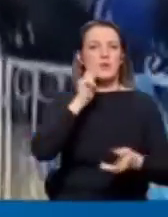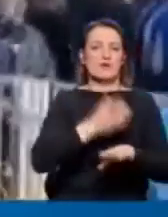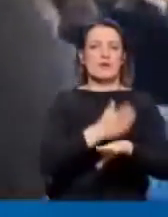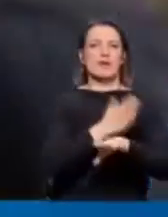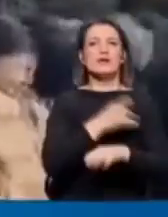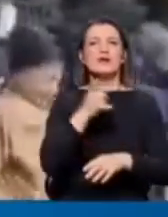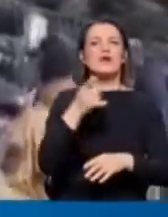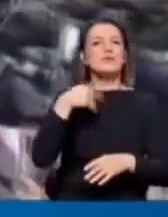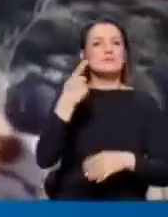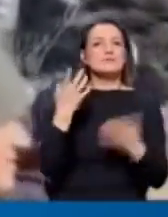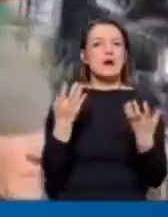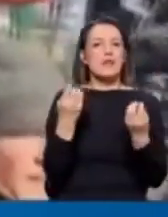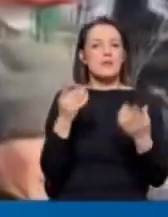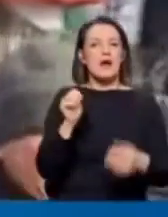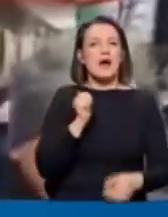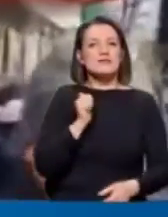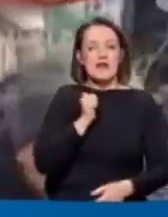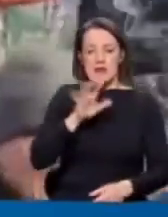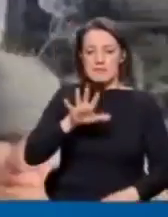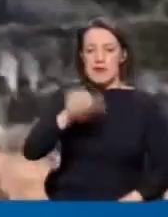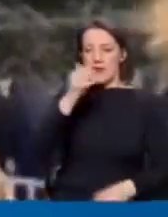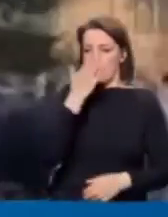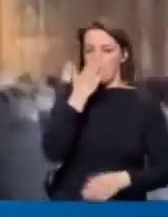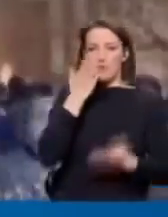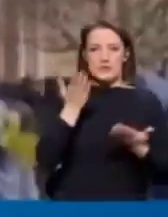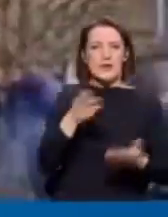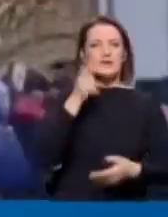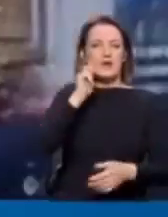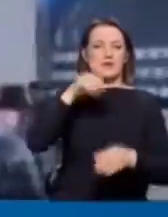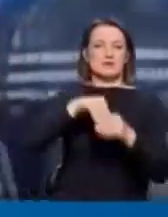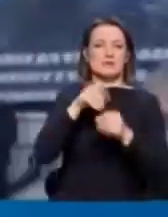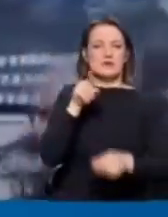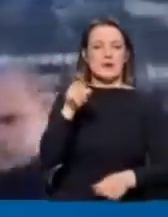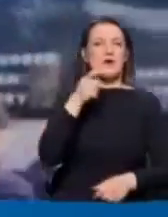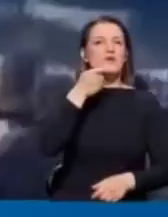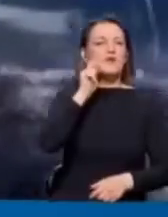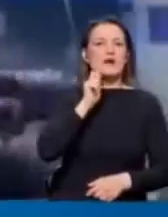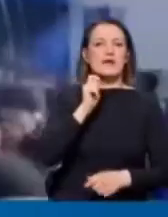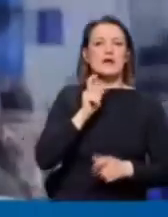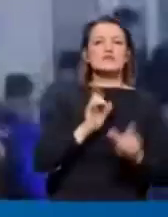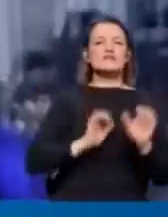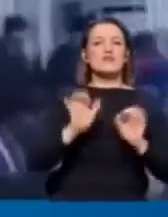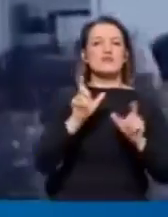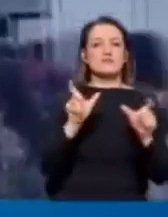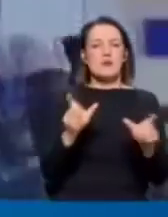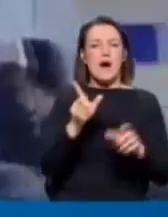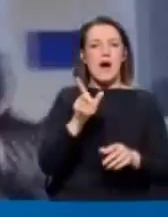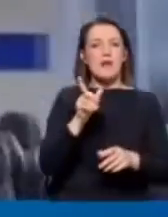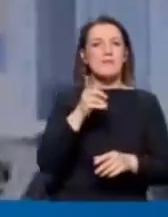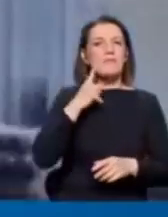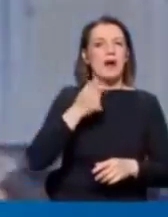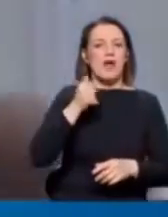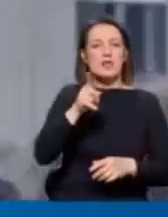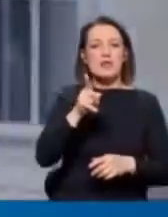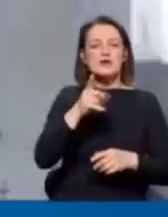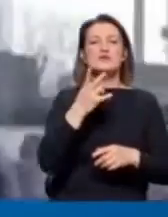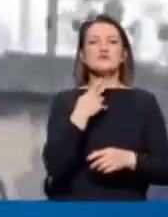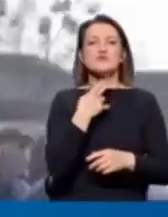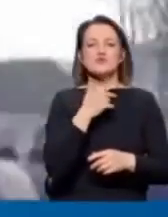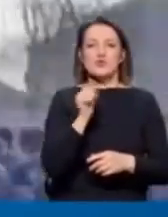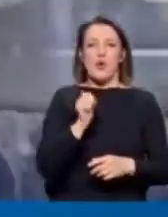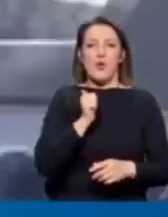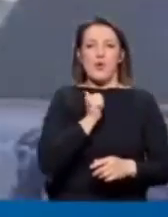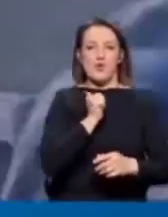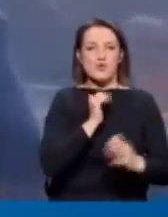çalışıyor Bir diğer kalabalıkta askerlik merkezleri önünde Ukrayna'da Ukrayna Savunma Bakanlığı Rus ordusuna karşı silahlanmak